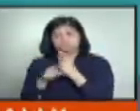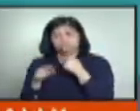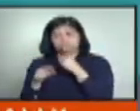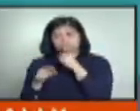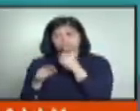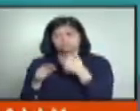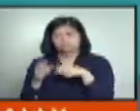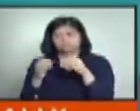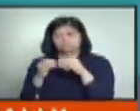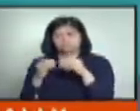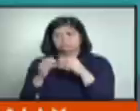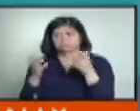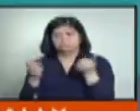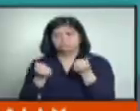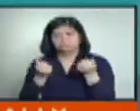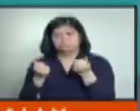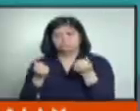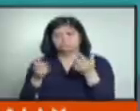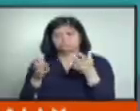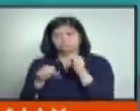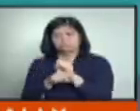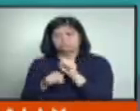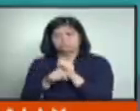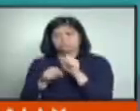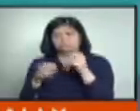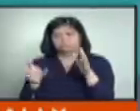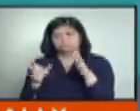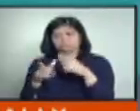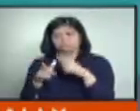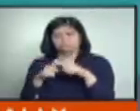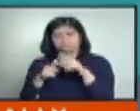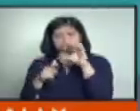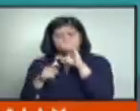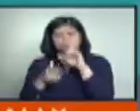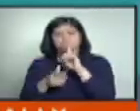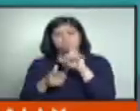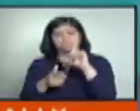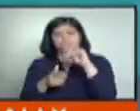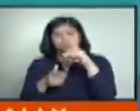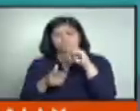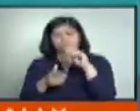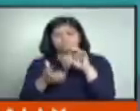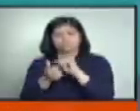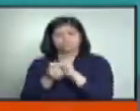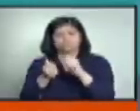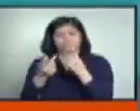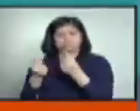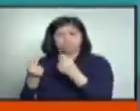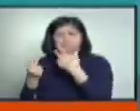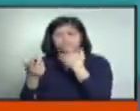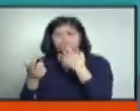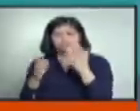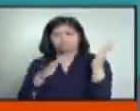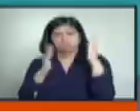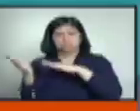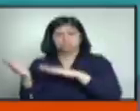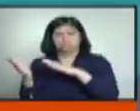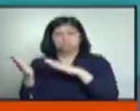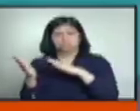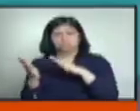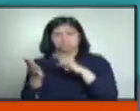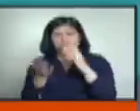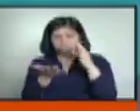na siya, ano, i-admin ko na yung trabaho doon. Tapos, mag-ano ko ng liquidated damage doon sa ginawa niya. Nadila yung schedule